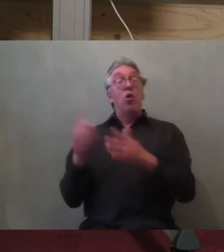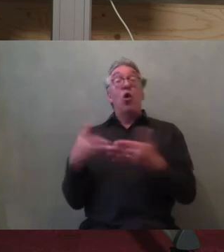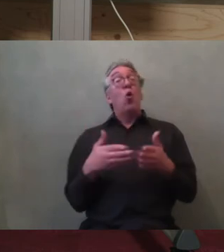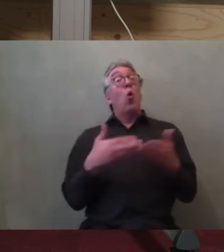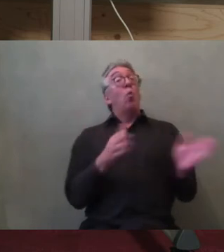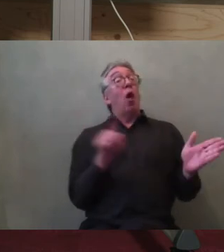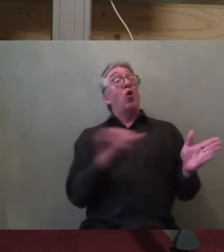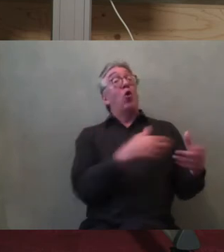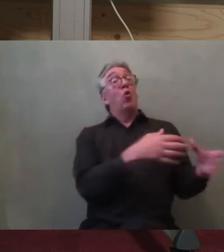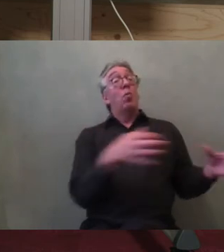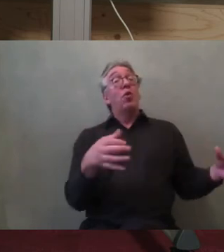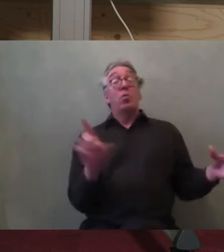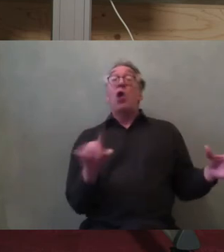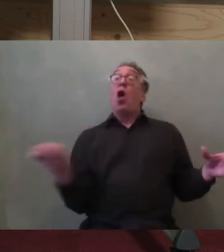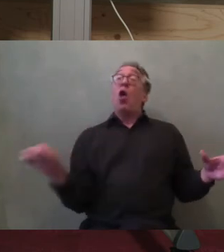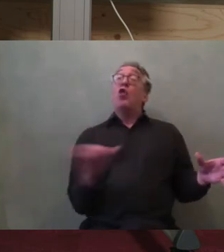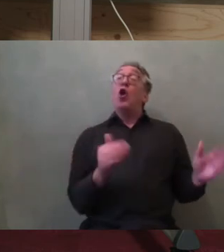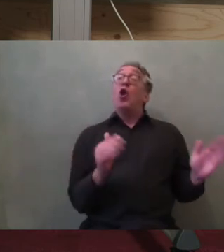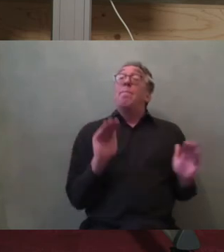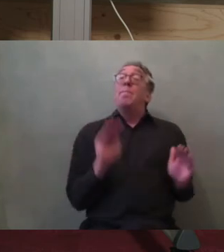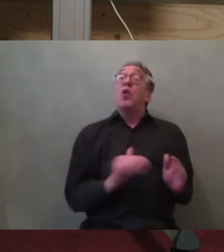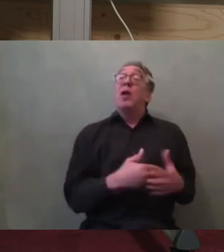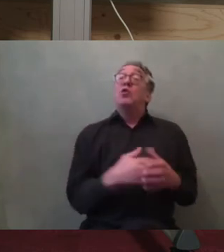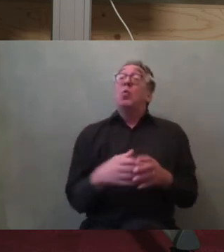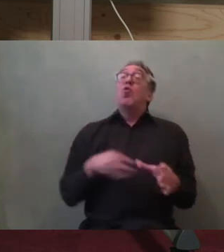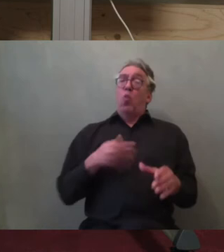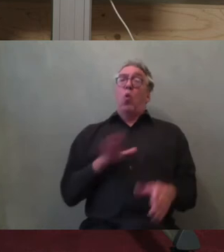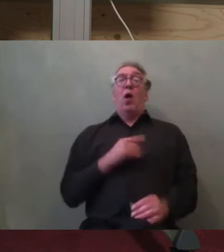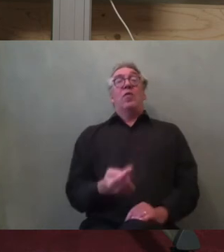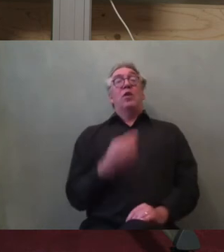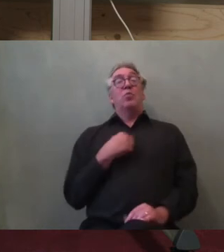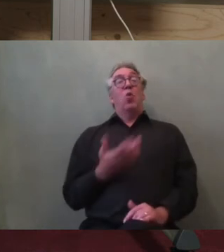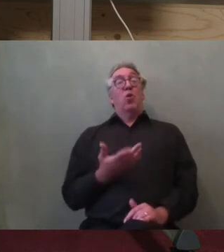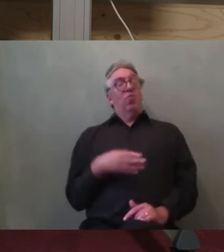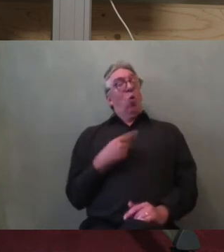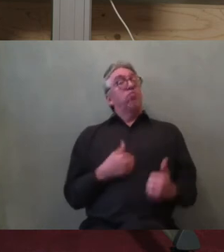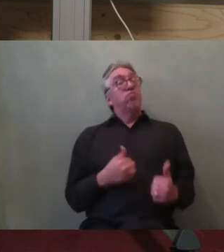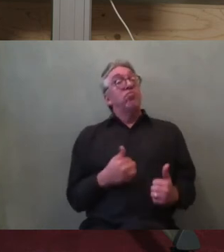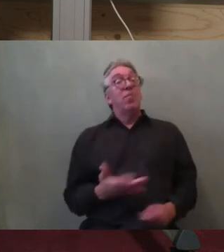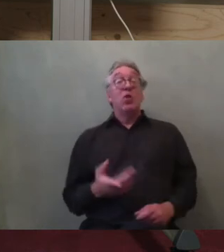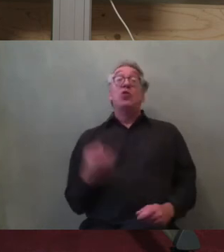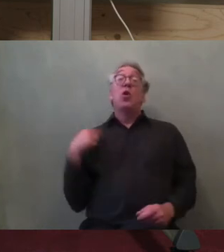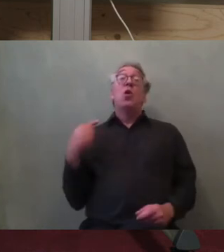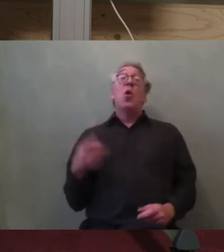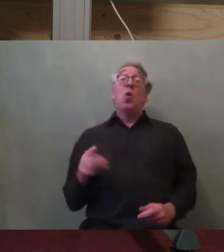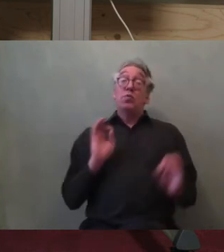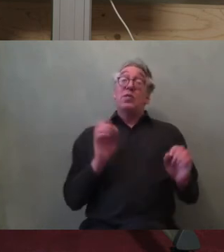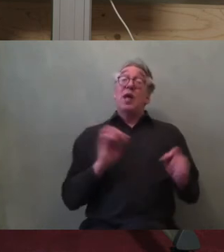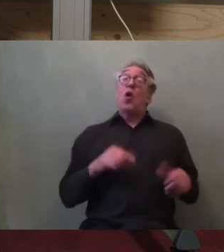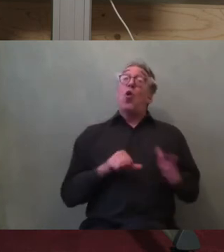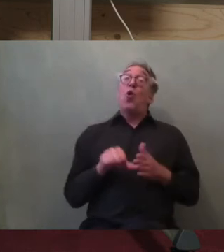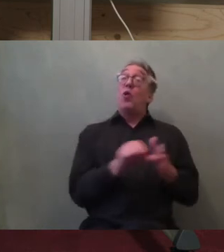andere minderheidsgroepen zich ook aangesproken. In de loop van de jaren zijn er daardoor ook rondleidingen ontwikkeld voor mensen